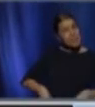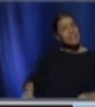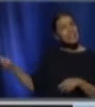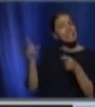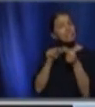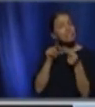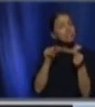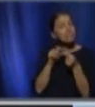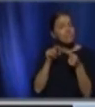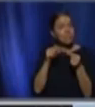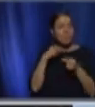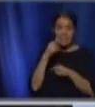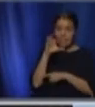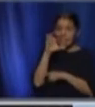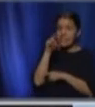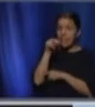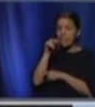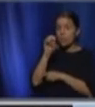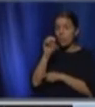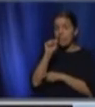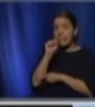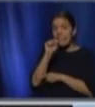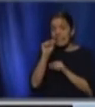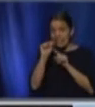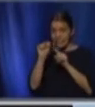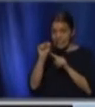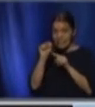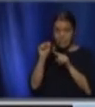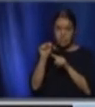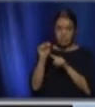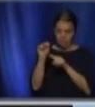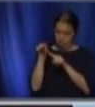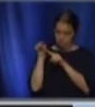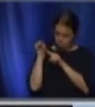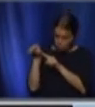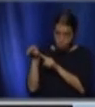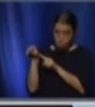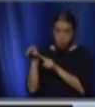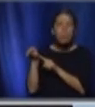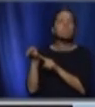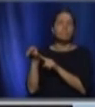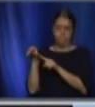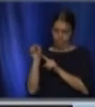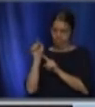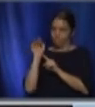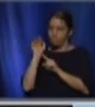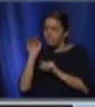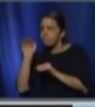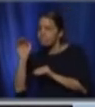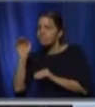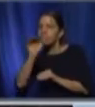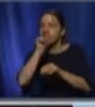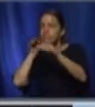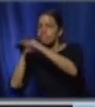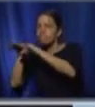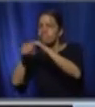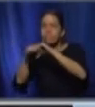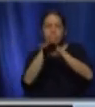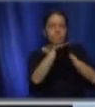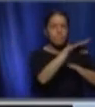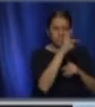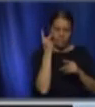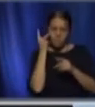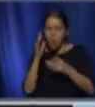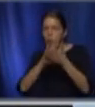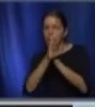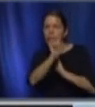bien rappeler les règles, les consignes. Je pense qu'on va voir une différence parce qu'on a besoin de continuer à réduire les cas.